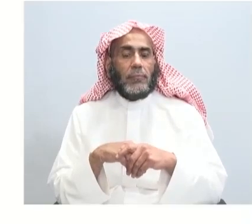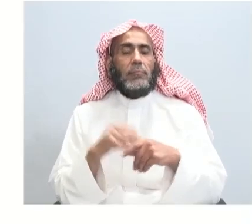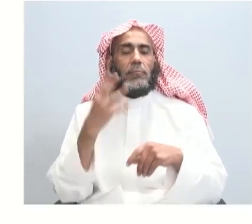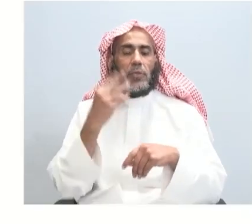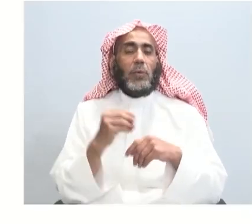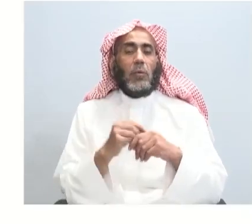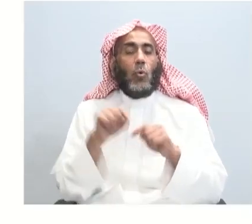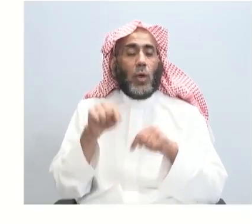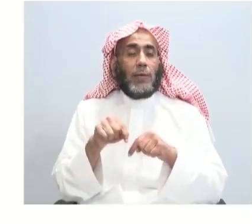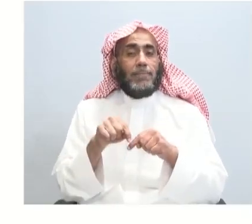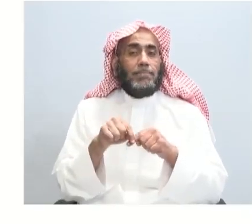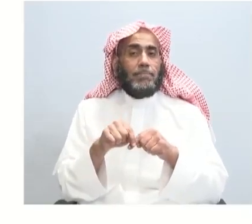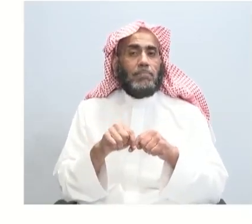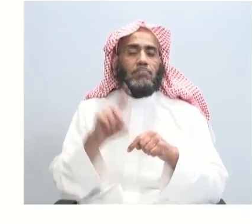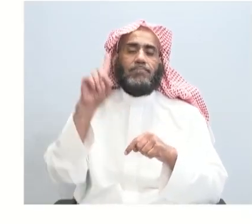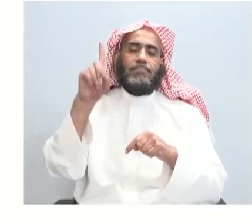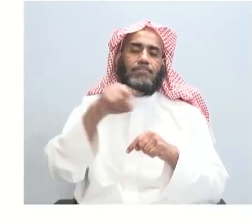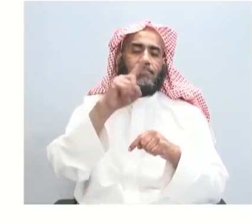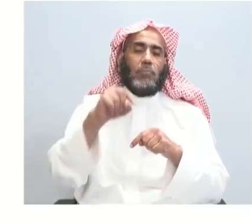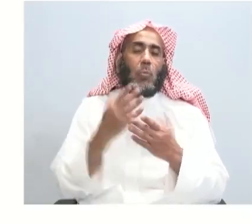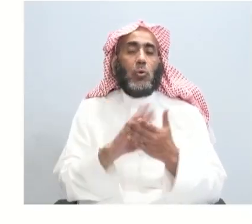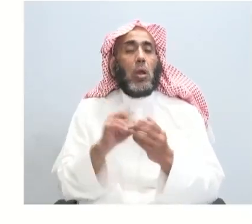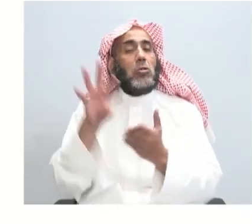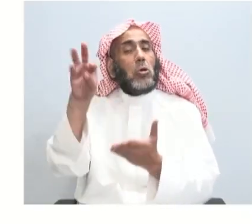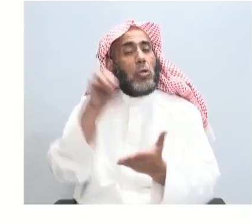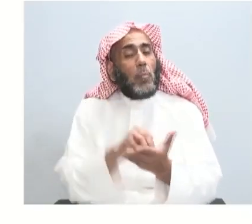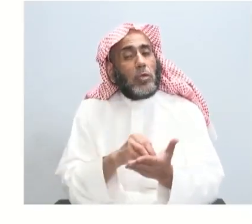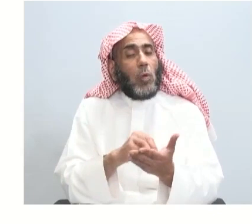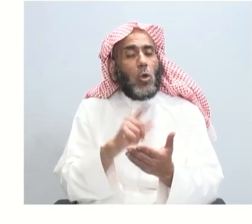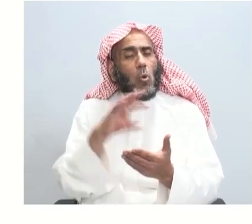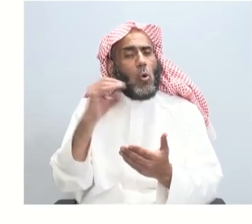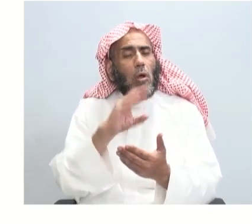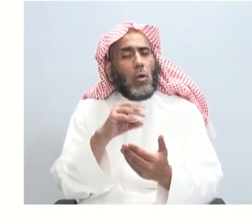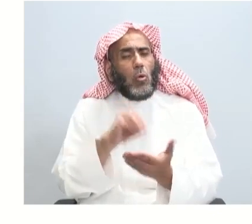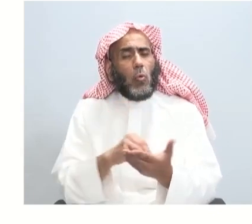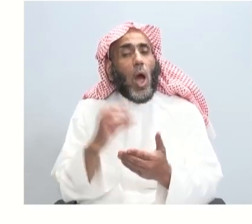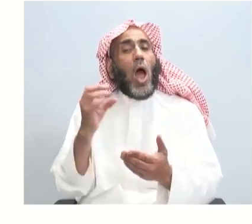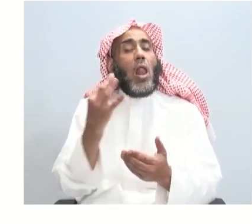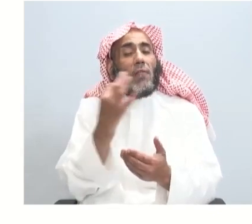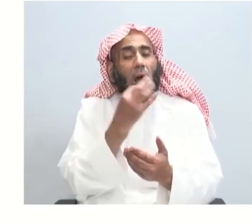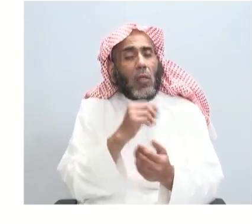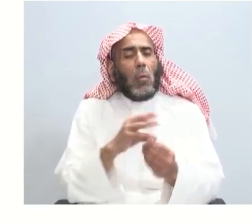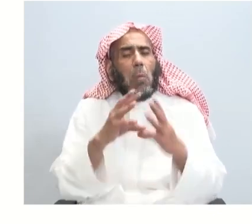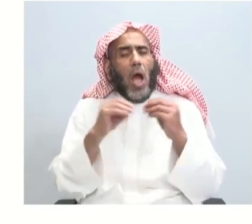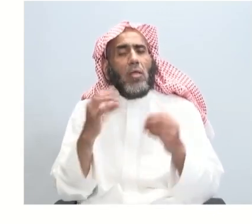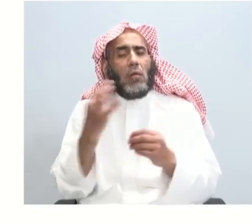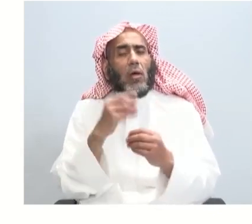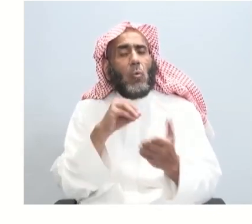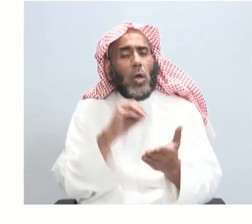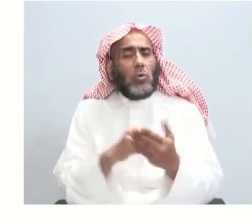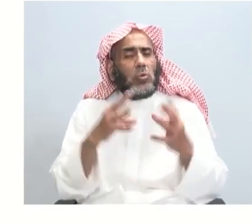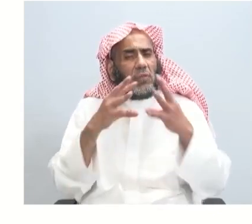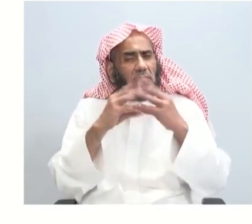جميل. هنا خاطئ، المعجم ليس كتابا يجمع الجمل العربية، وإنما يذكر ألفاظا، معاني ألفاظ، ويذكر